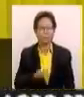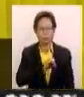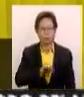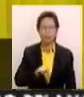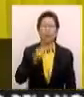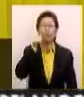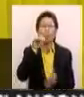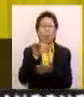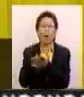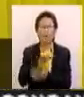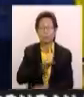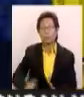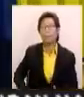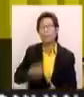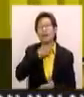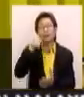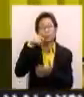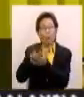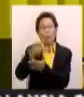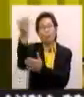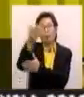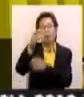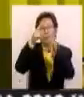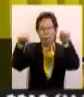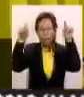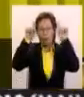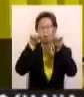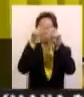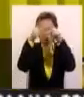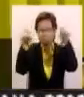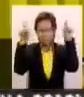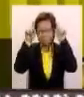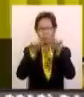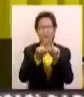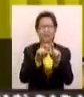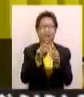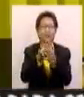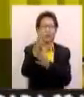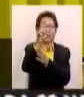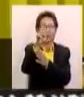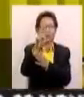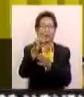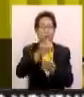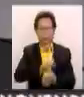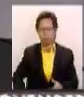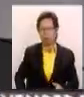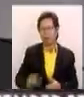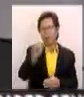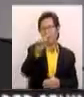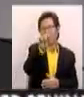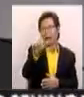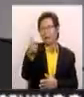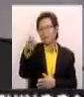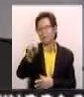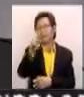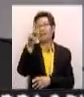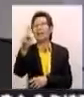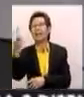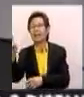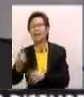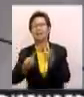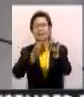Sultan Nazrin bertitah demikian pada istiadat convocation ke-11 Universiti Sultan Azlan Shah Husas di Kuala Kangsar.